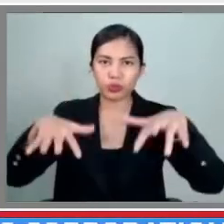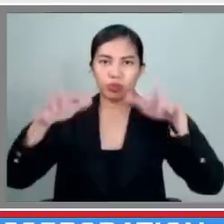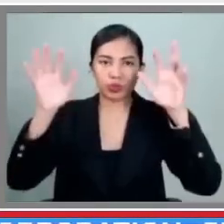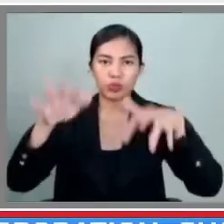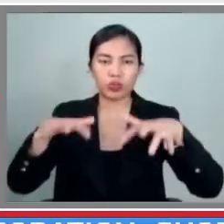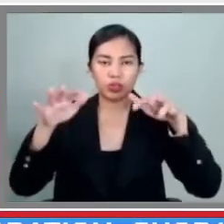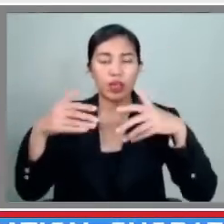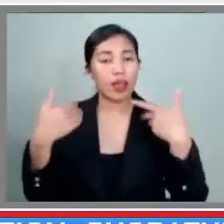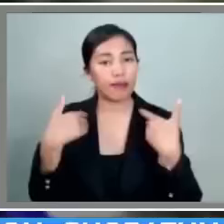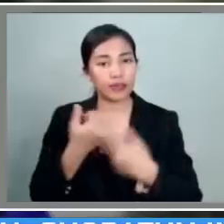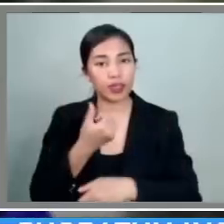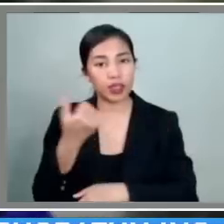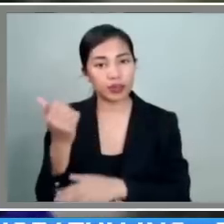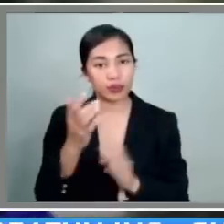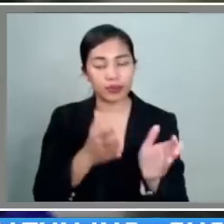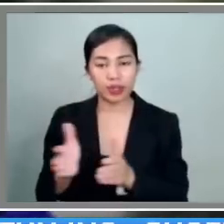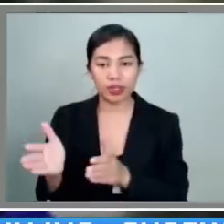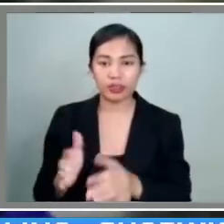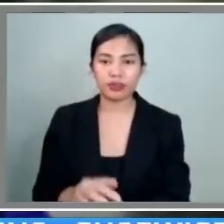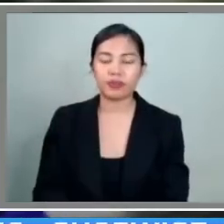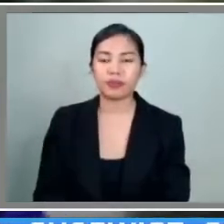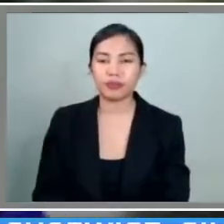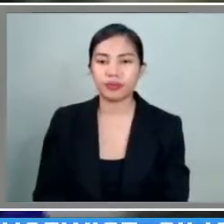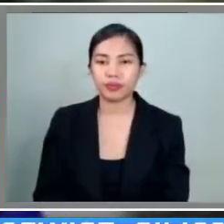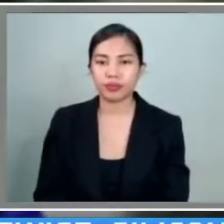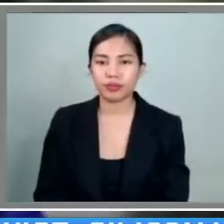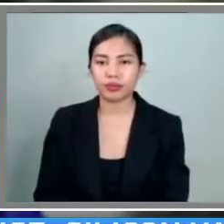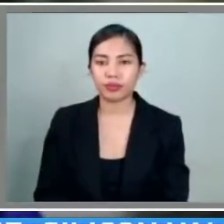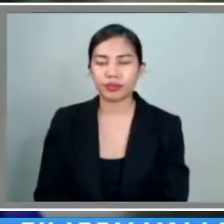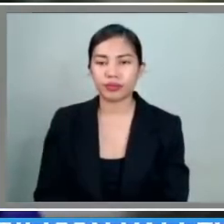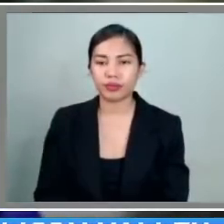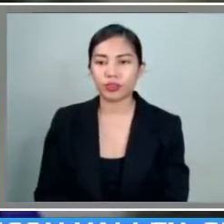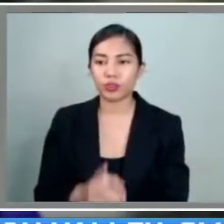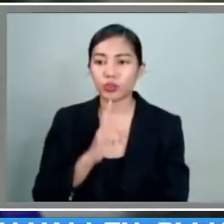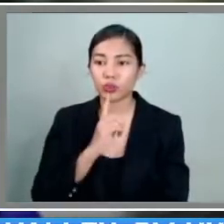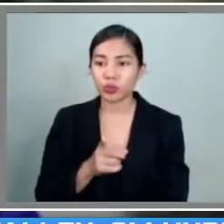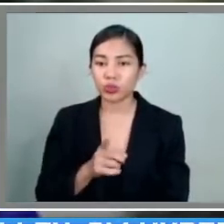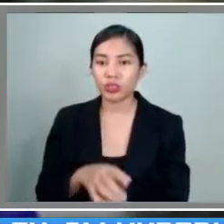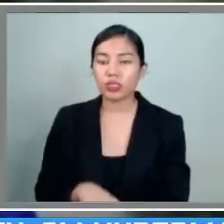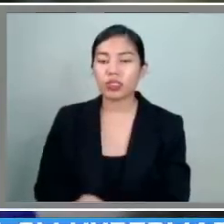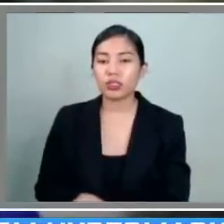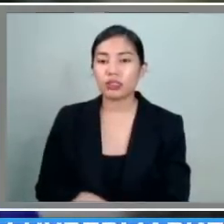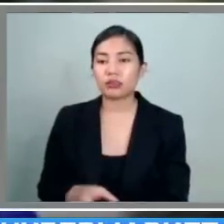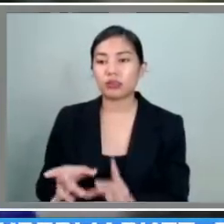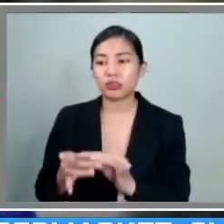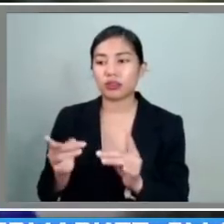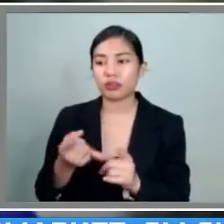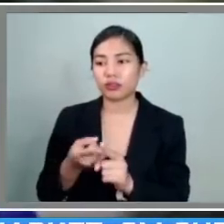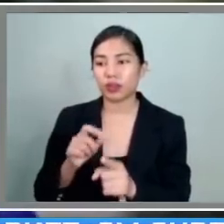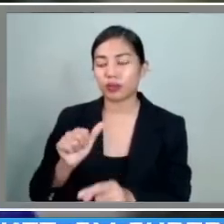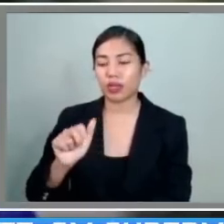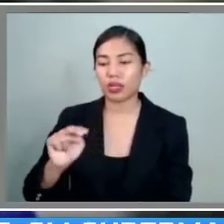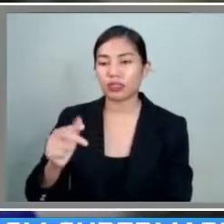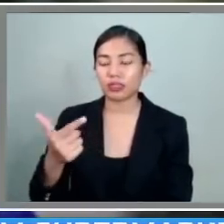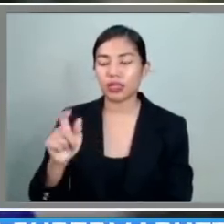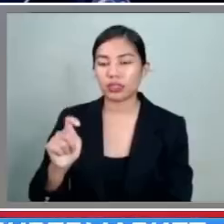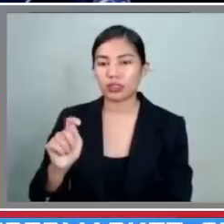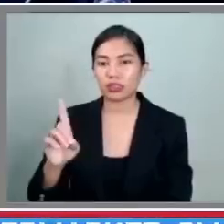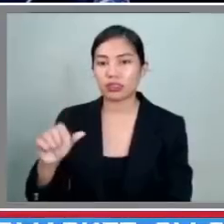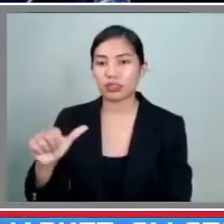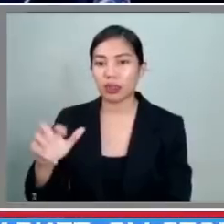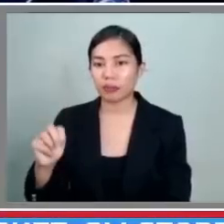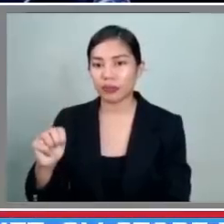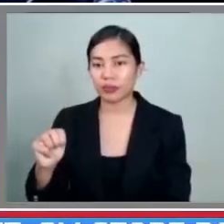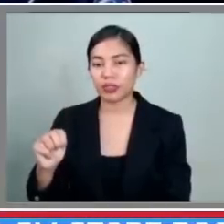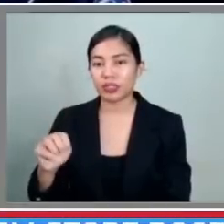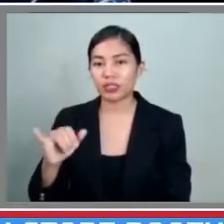measures? Actually, Connie, ano, based from the Angat Dam protocol, pag bumaba po talaga yung elevation ng